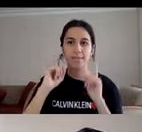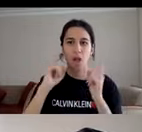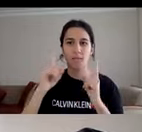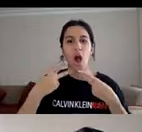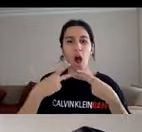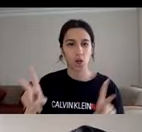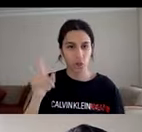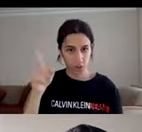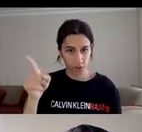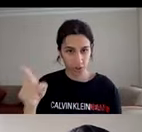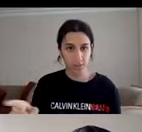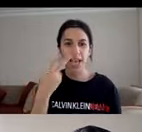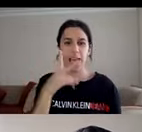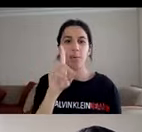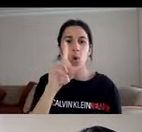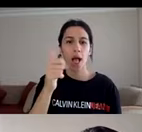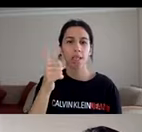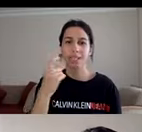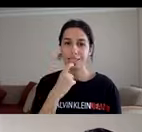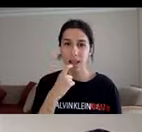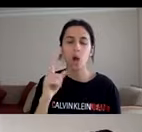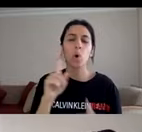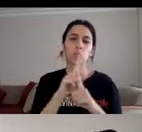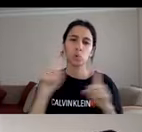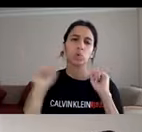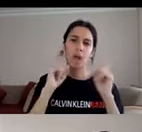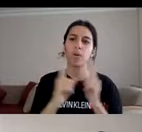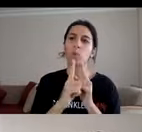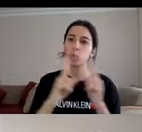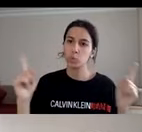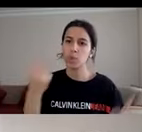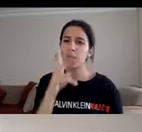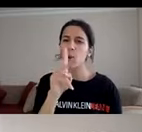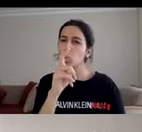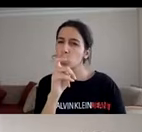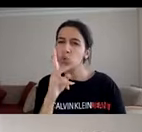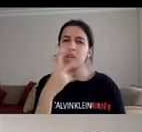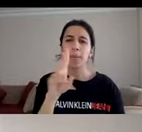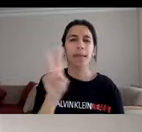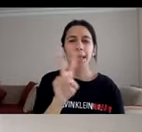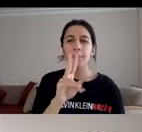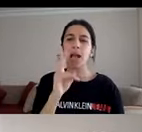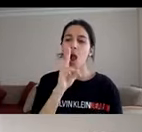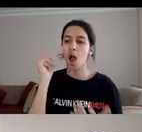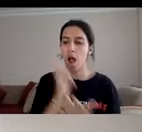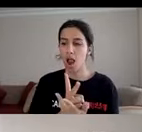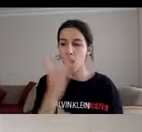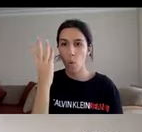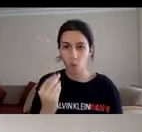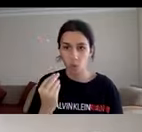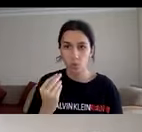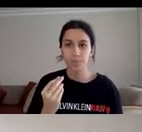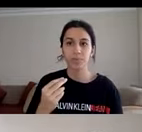davayı açtılar. 2016 yılında uzun sürdü bu dava. 2019'da da 2020 başında karara bağlandı ve Domino's